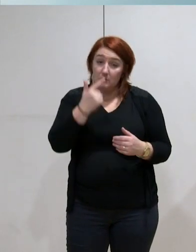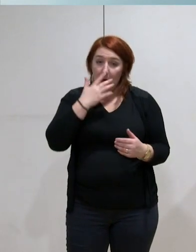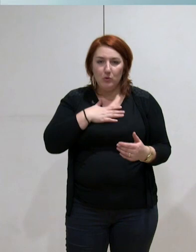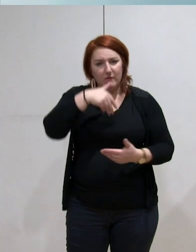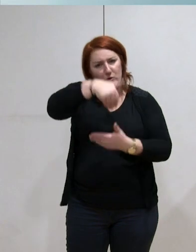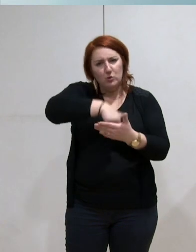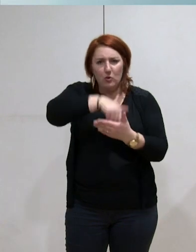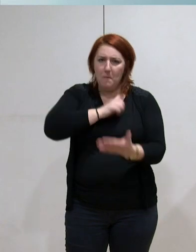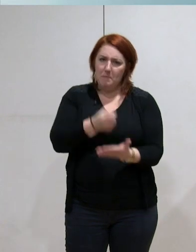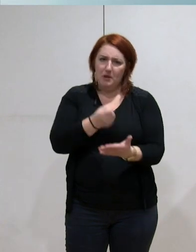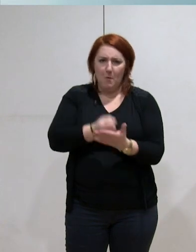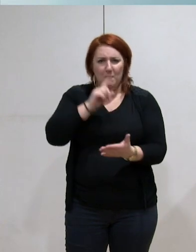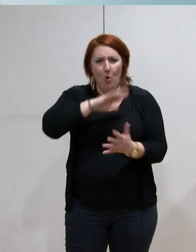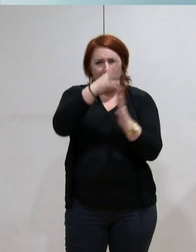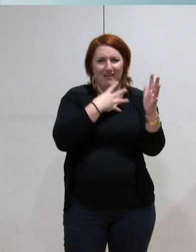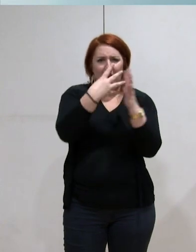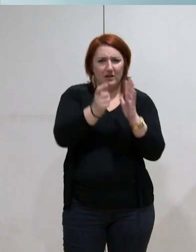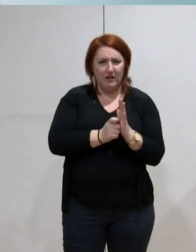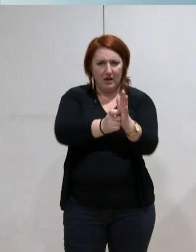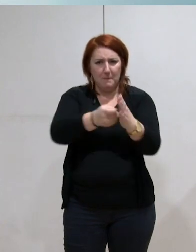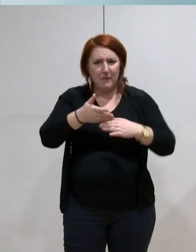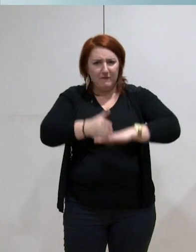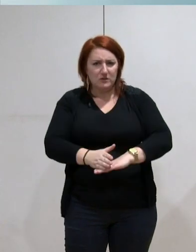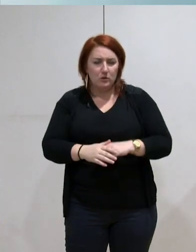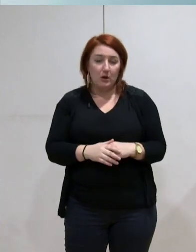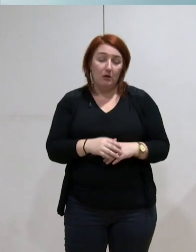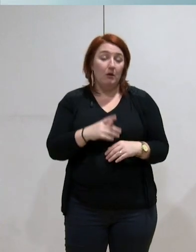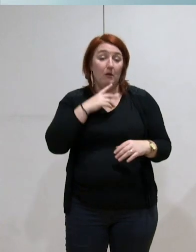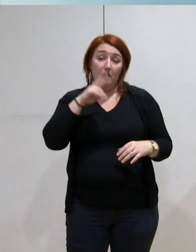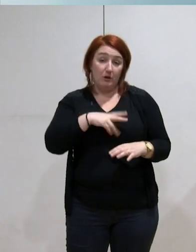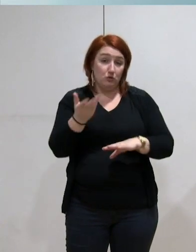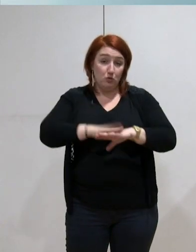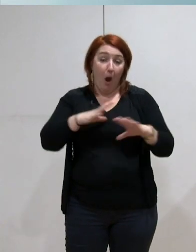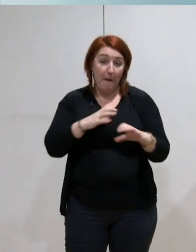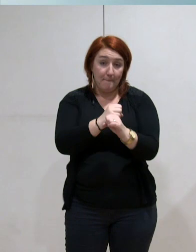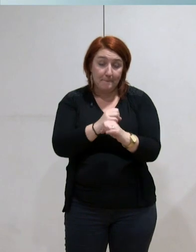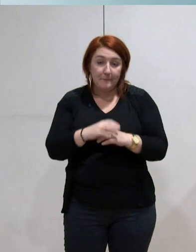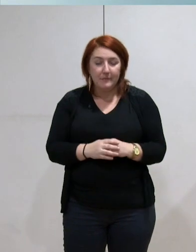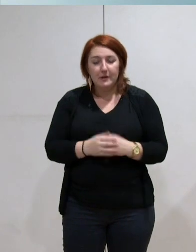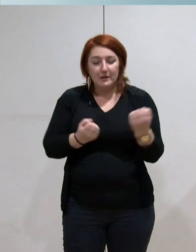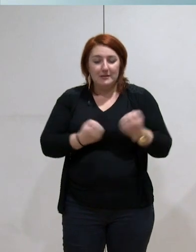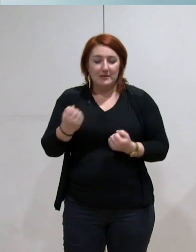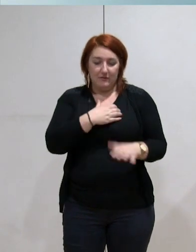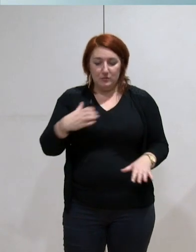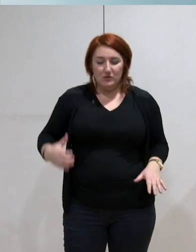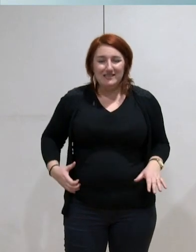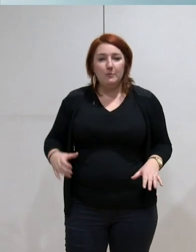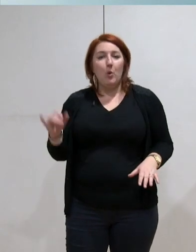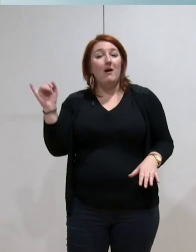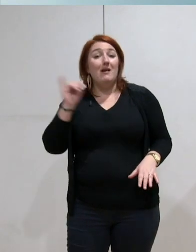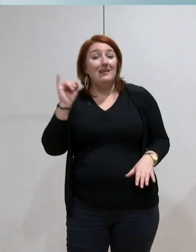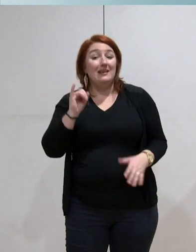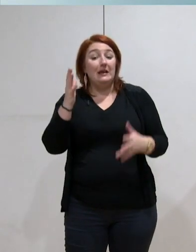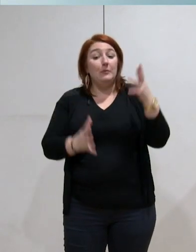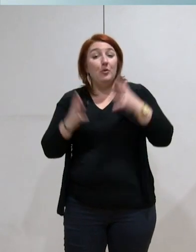prévisionnel qui est rapidement évoqué le nom des services municipaux aujourd'hui qui sont